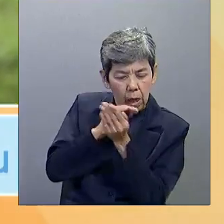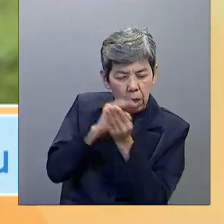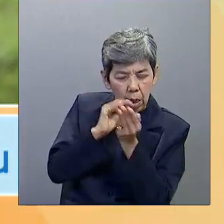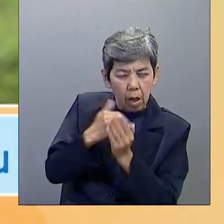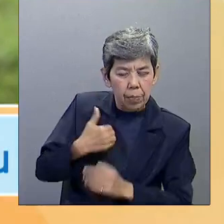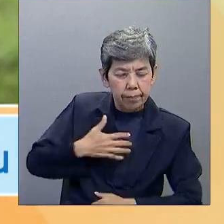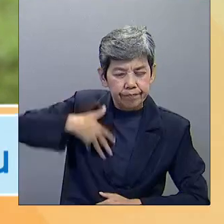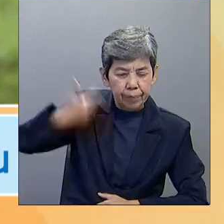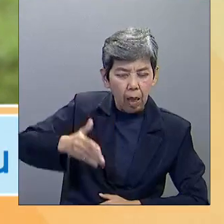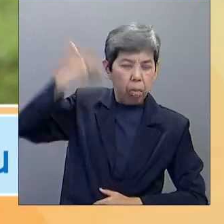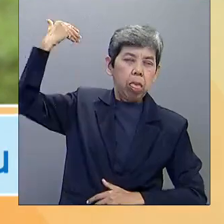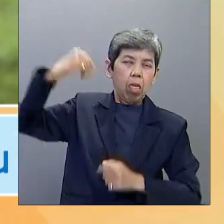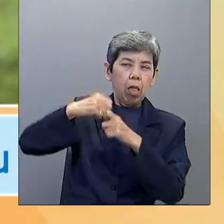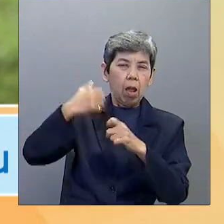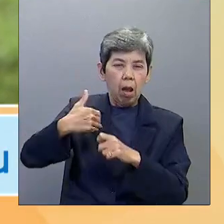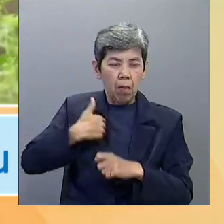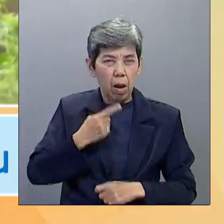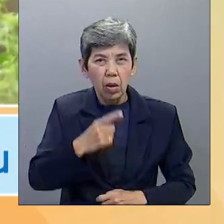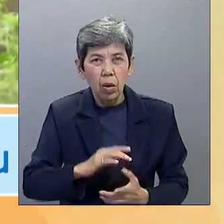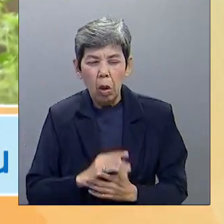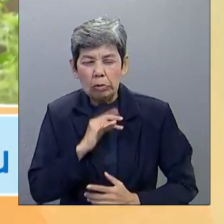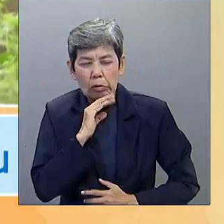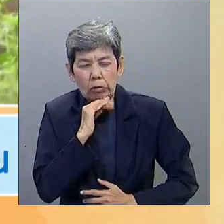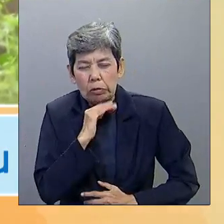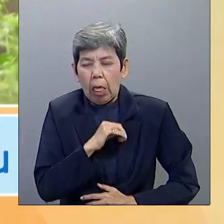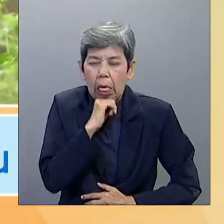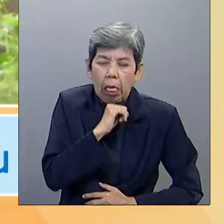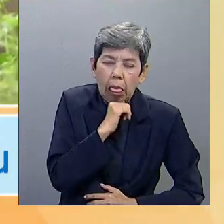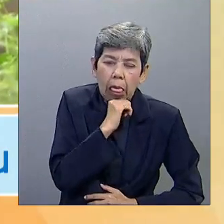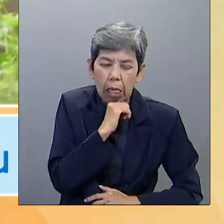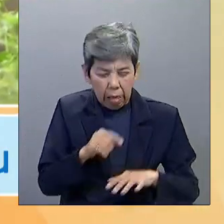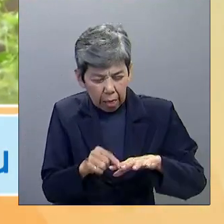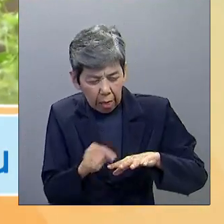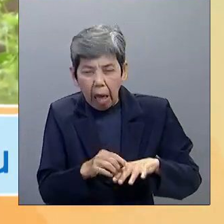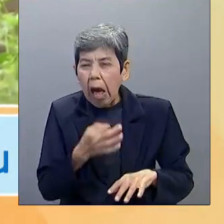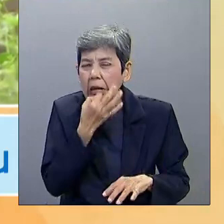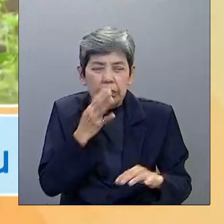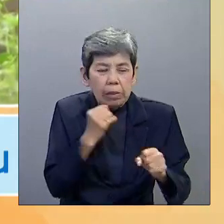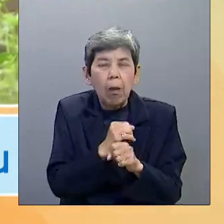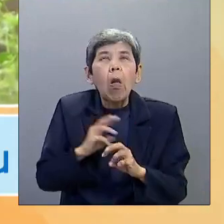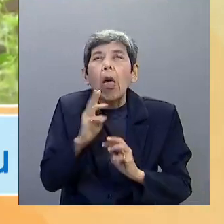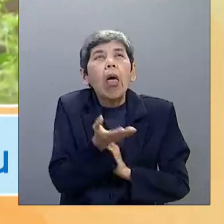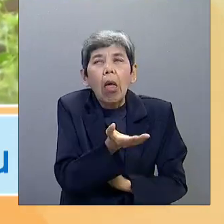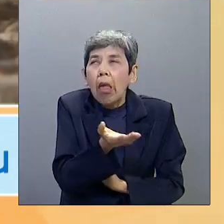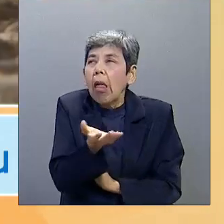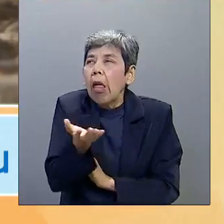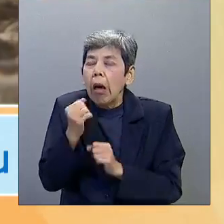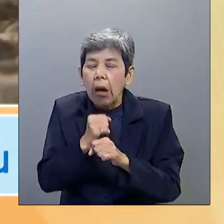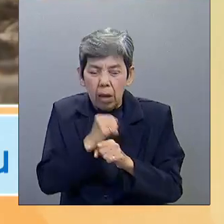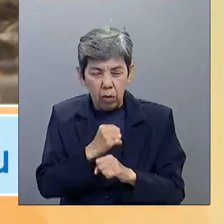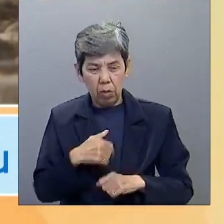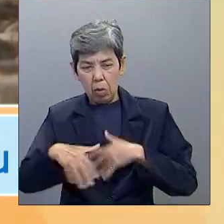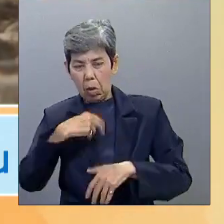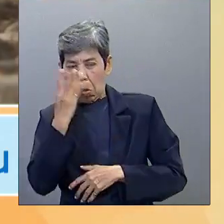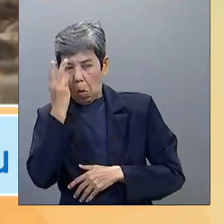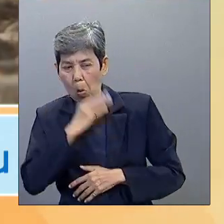วว่าเหมือนหลายคนจะมองปลายทางว่าเห็นว่าเขาสกปรกขี้เกียจมีมือมีเท้าไม่ทำมาหากินอันนี้คือทัศนคติที่สังคมกลัว